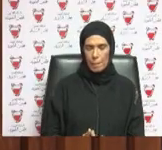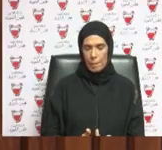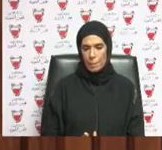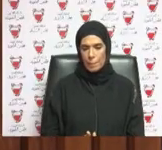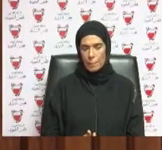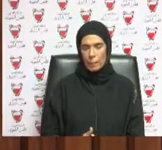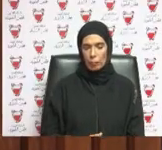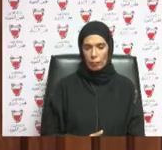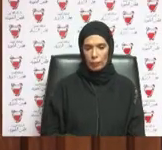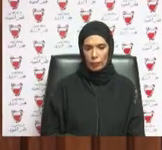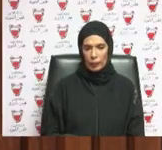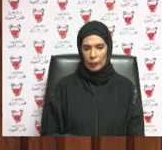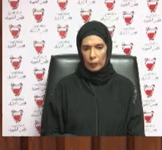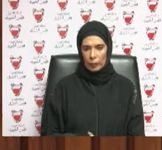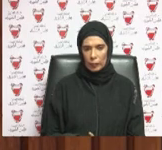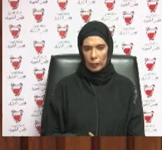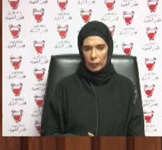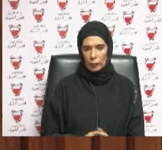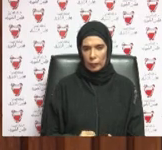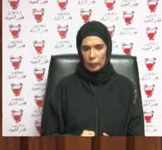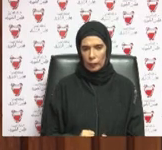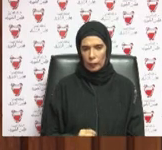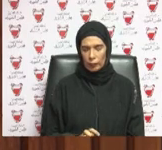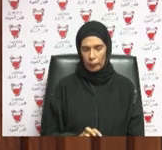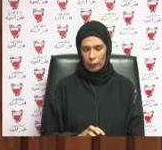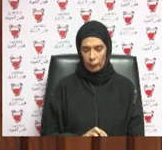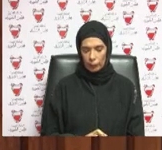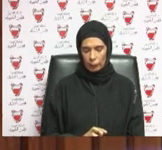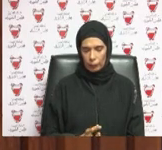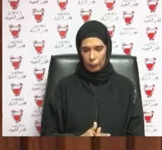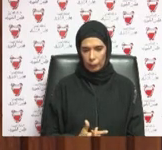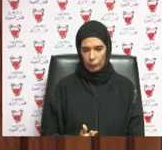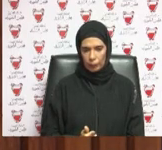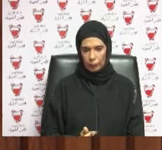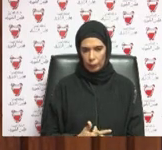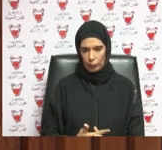شكرا. الأخ جواد الخياط، تفضل.